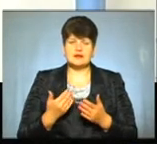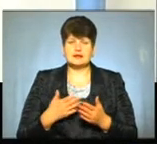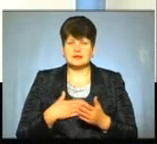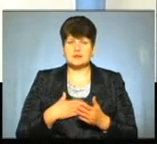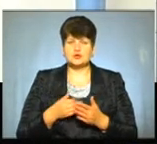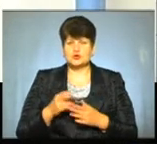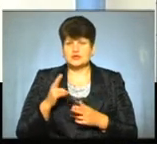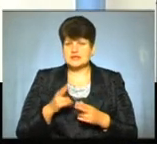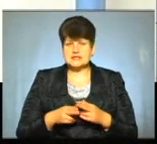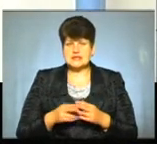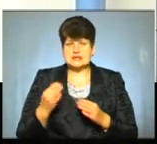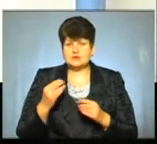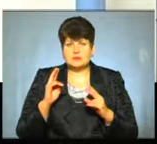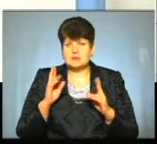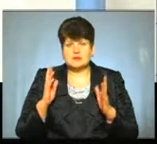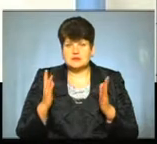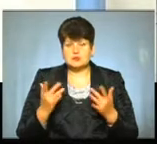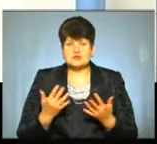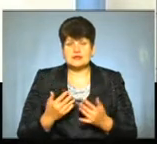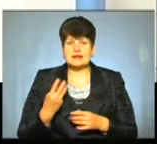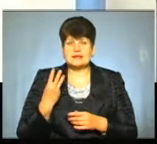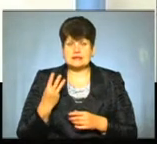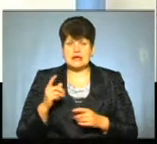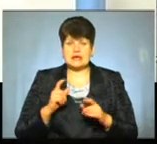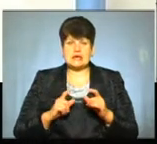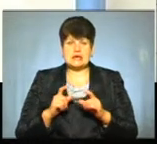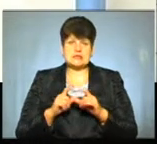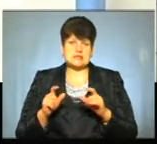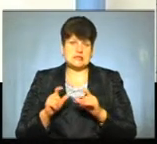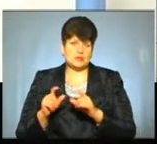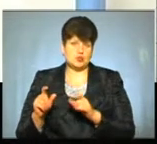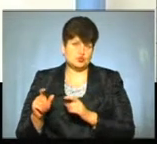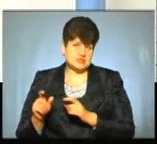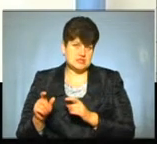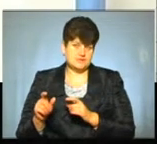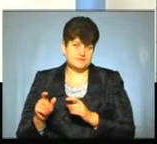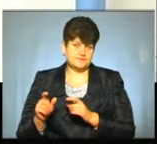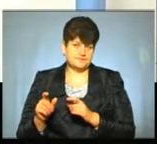нам до кінця їх історія невідома, оскільки три інституції